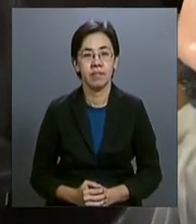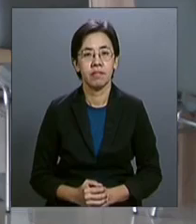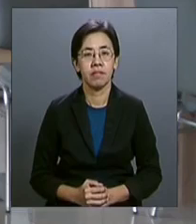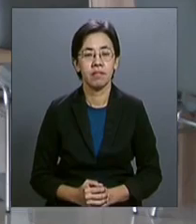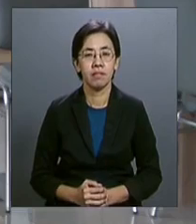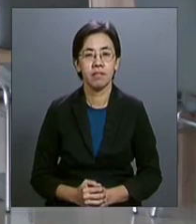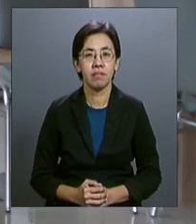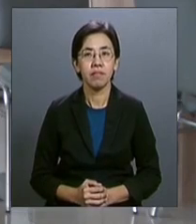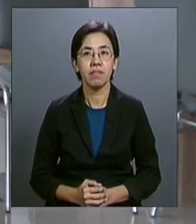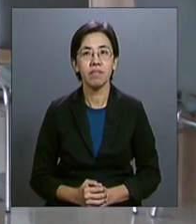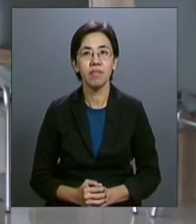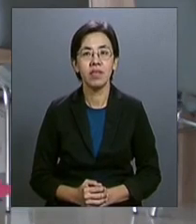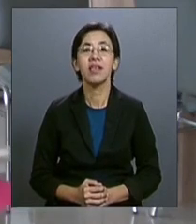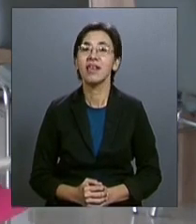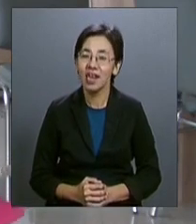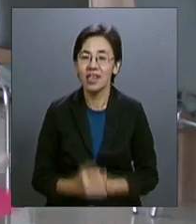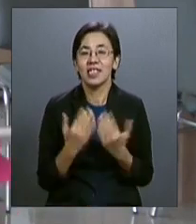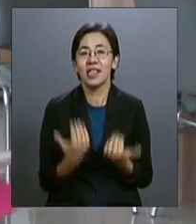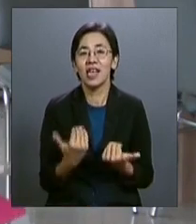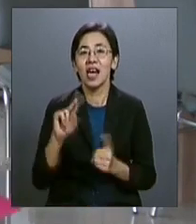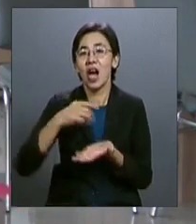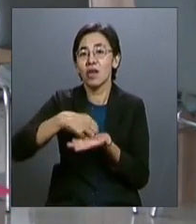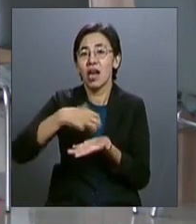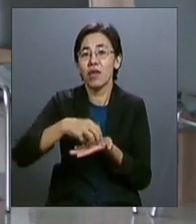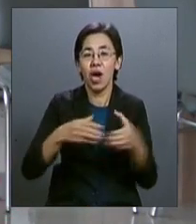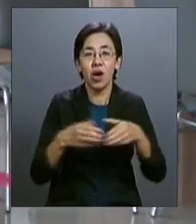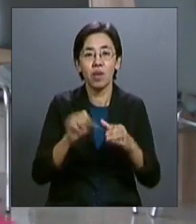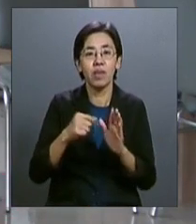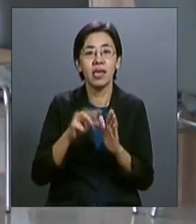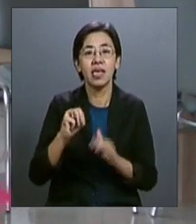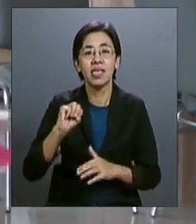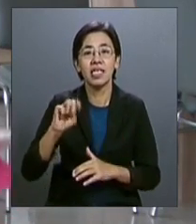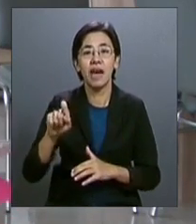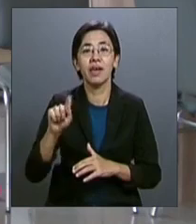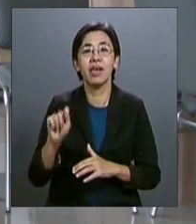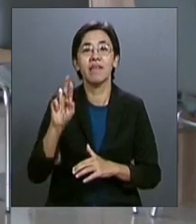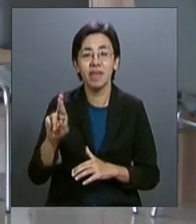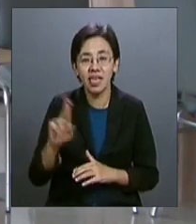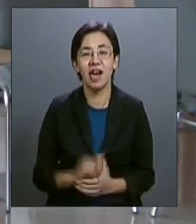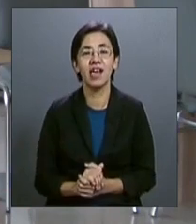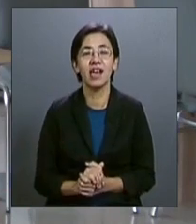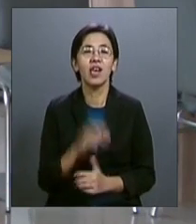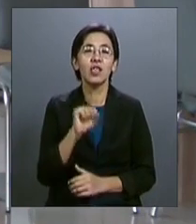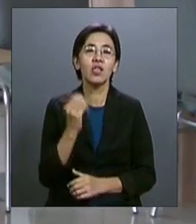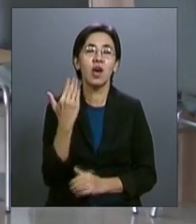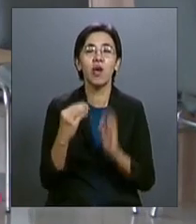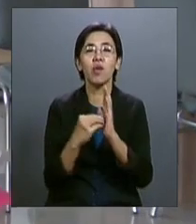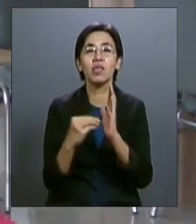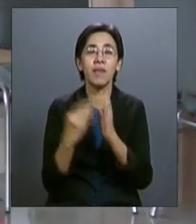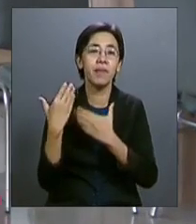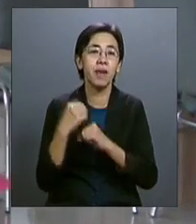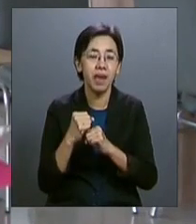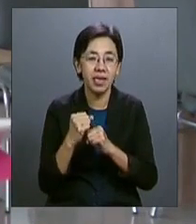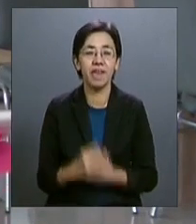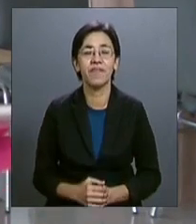ค่ะคุณพึ่งนภาคุณจีรัชตาคะมีรายงานว่ากลุ่มสามมิตรของนายสมศักดิ์เทพสุทินและกลุ่มอดีตส.ส.กทม.พรรคประชาธิปัตย์ของนายส